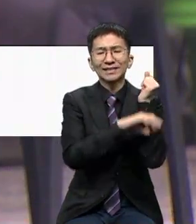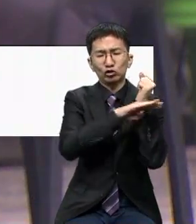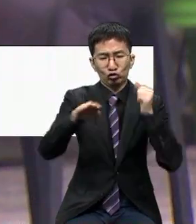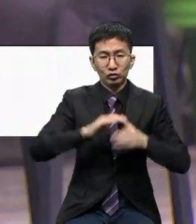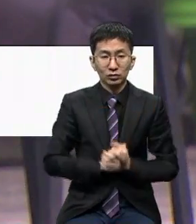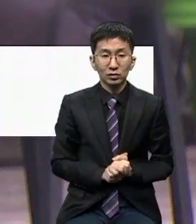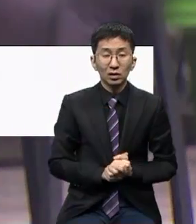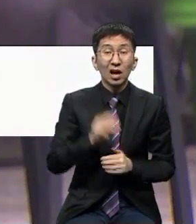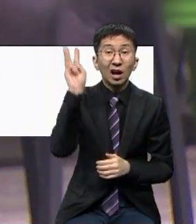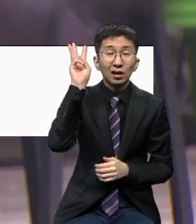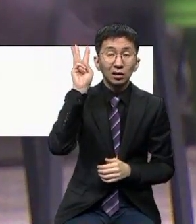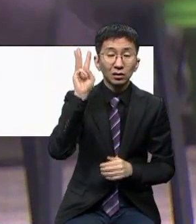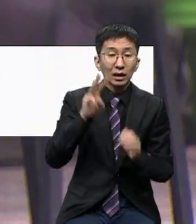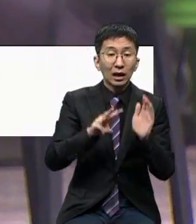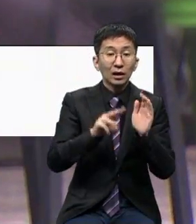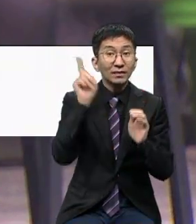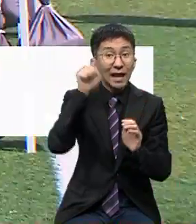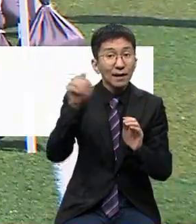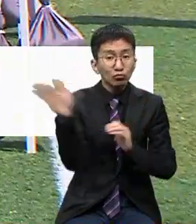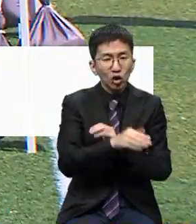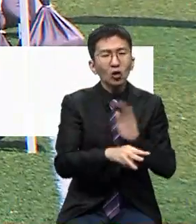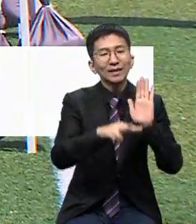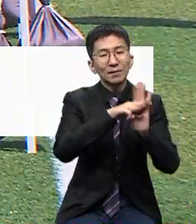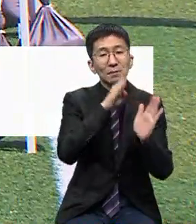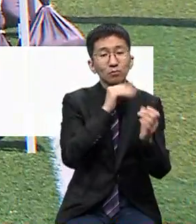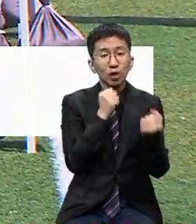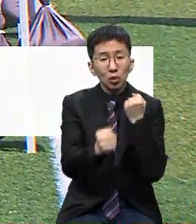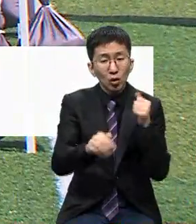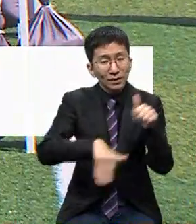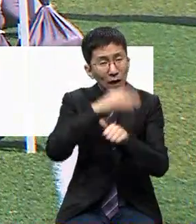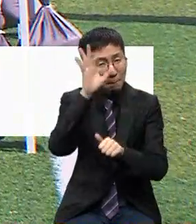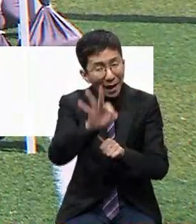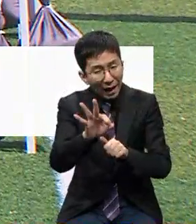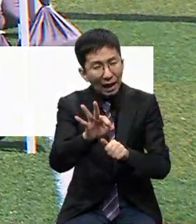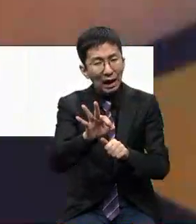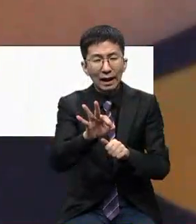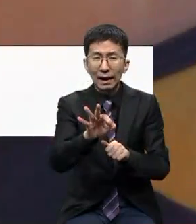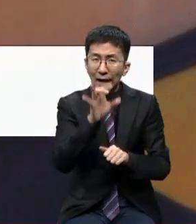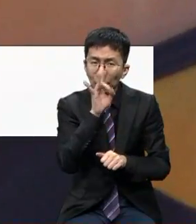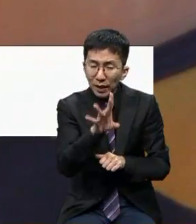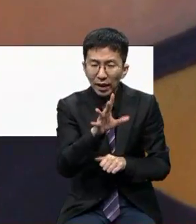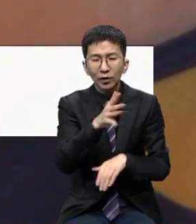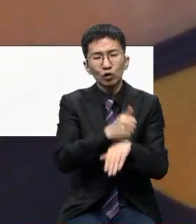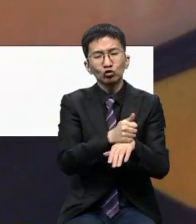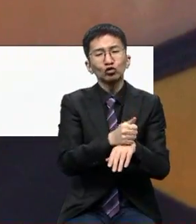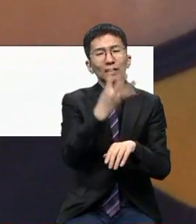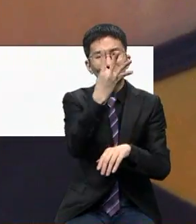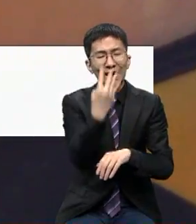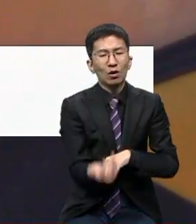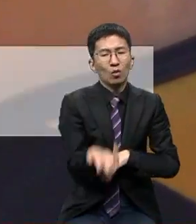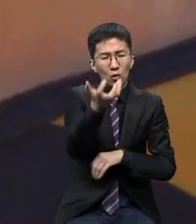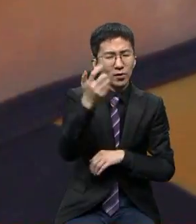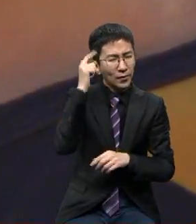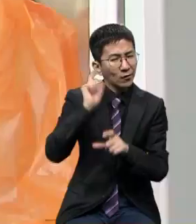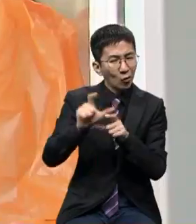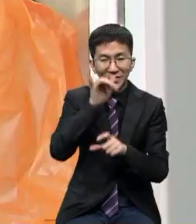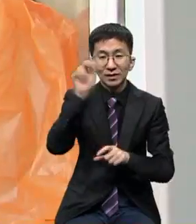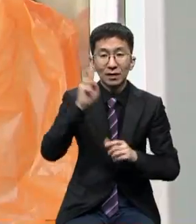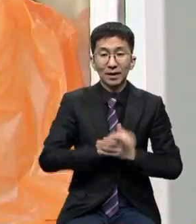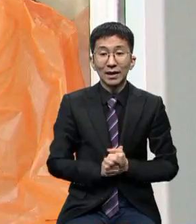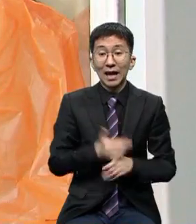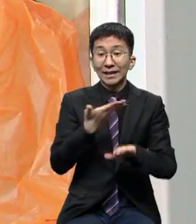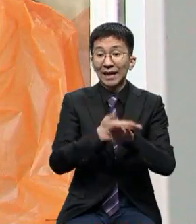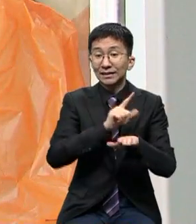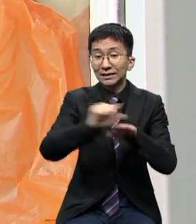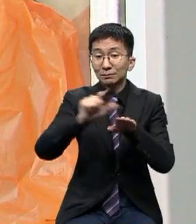내일부터인데 주말까지 좀 상황을 지켜보고 그래도 도저히 호전이 안 된다. 그럼 이제 검토를 하겠죠. 다른